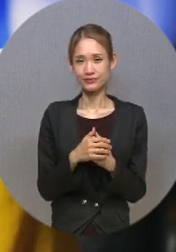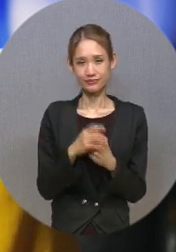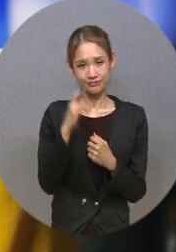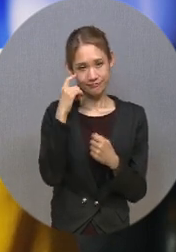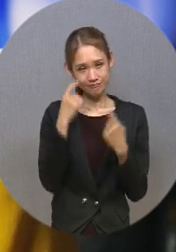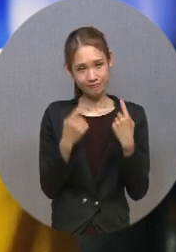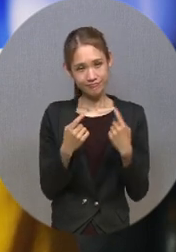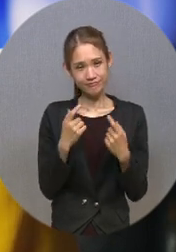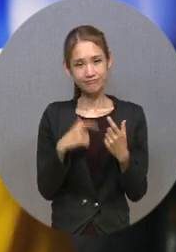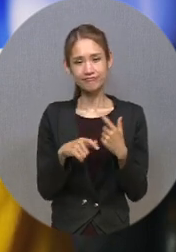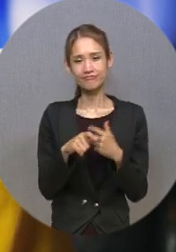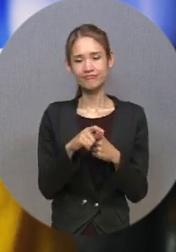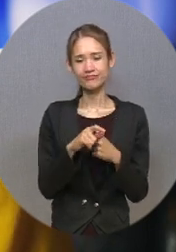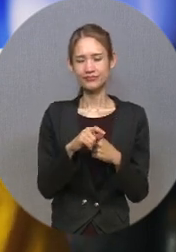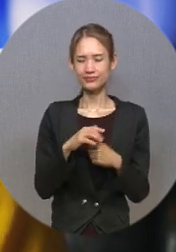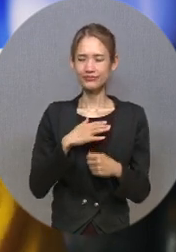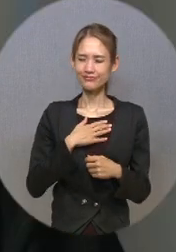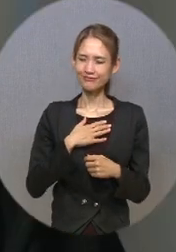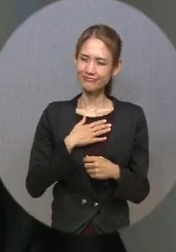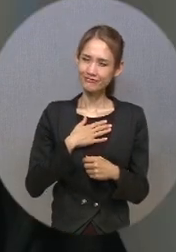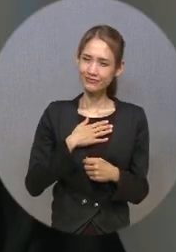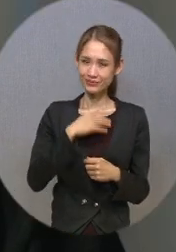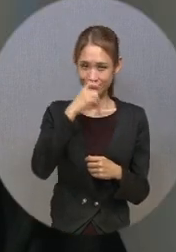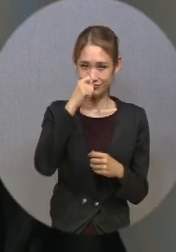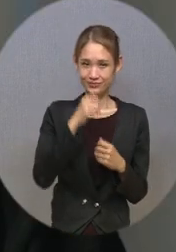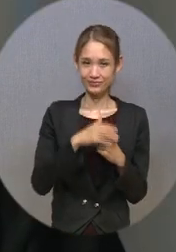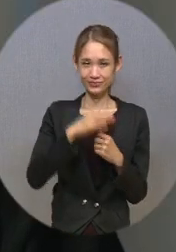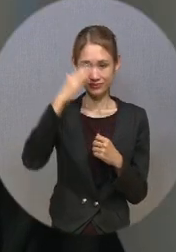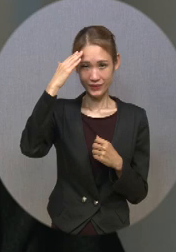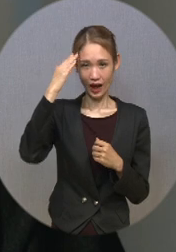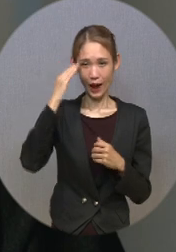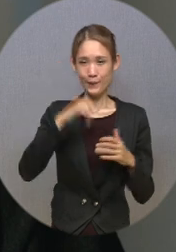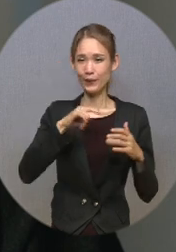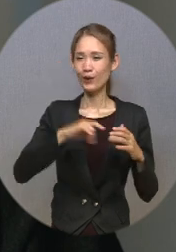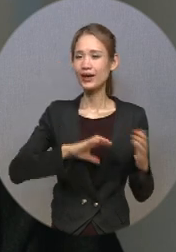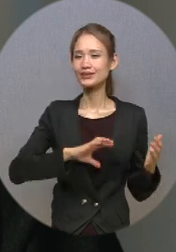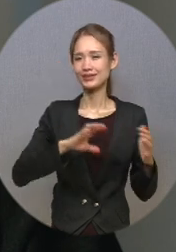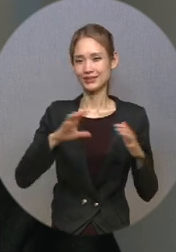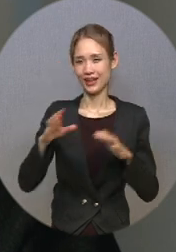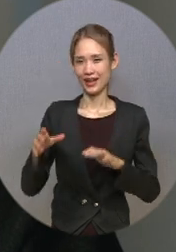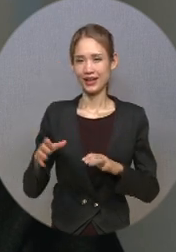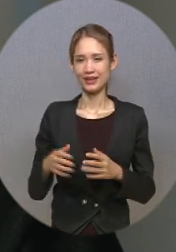생각보다 굉장히 로맨틱했던 것 같아요. 대한민국 속의 세계다.